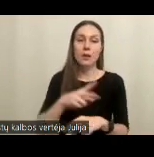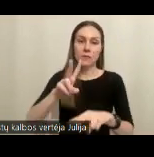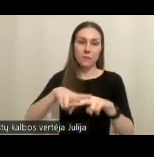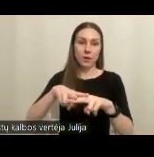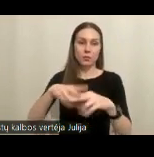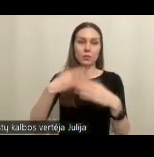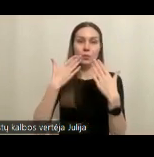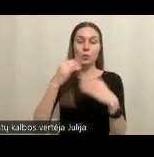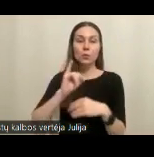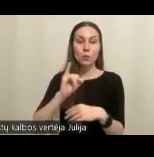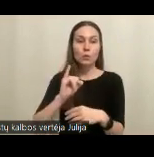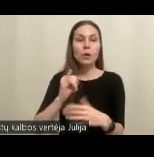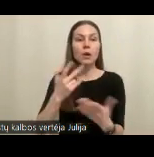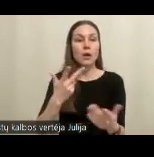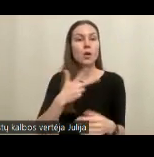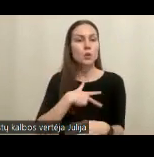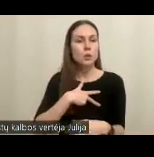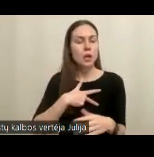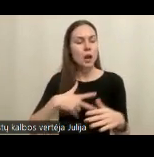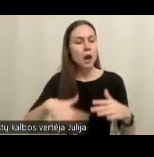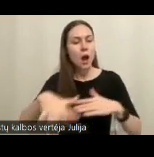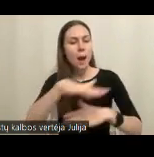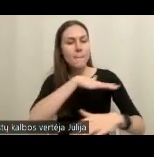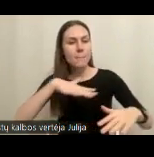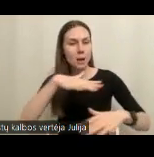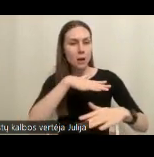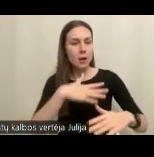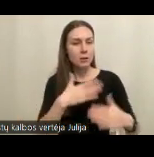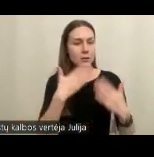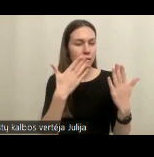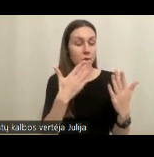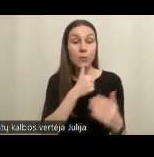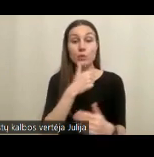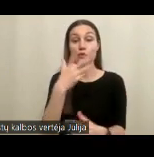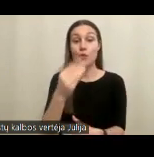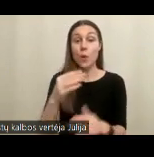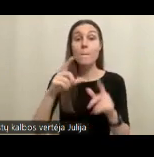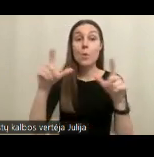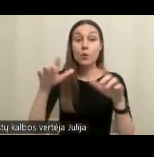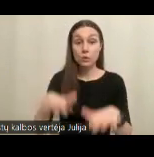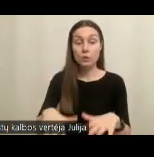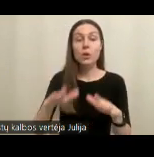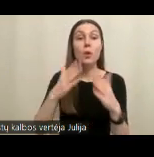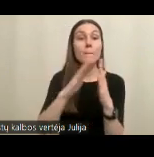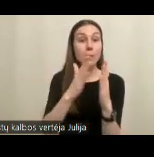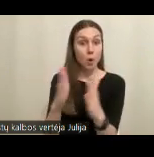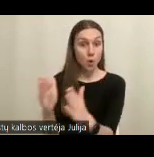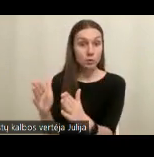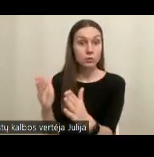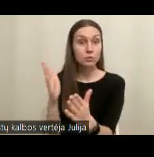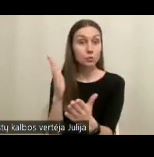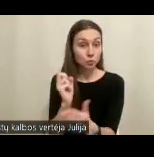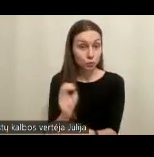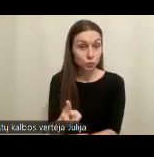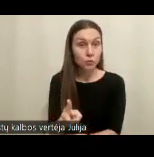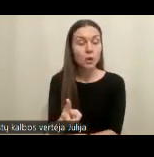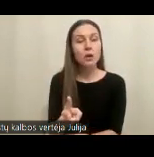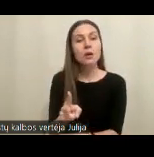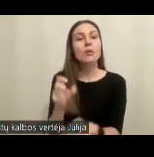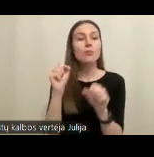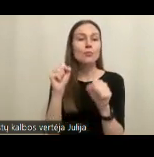reiškia reikalinga socialinio skaitimo aplinka ar aplinkos. Jeigu jūsų mokyklos yra bibliotekos, tai tuomet, aišku, tai gali būti